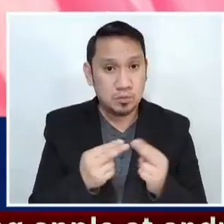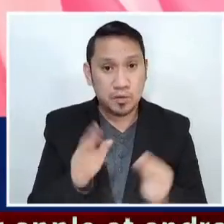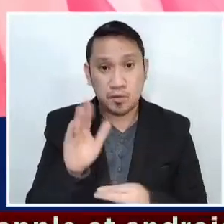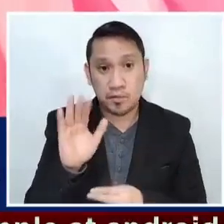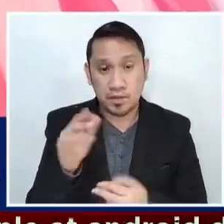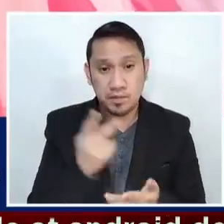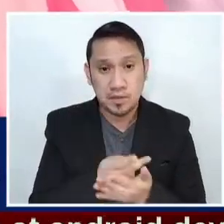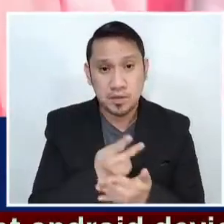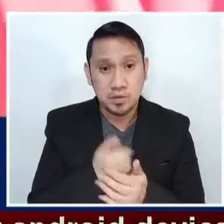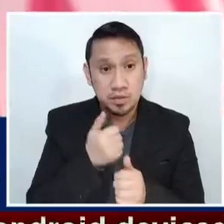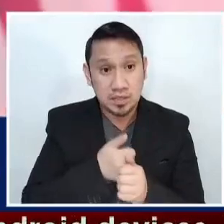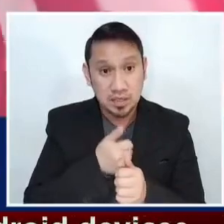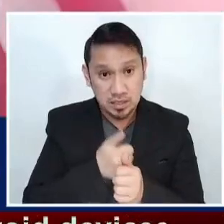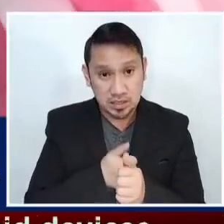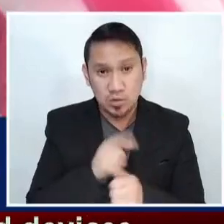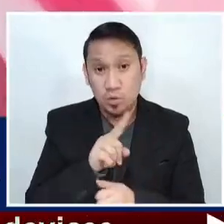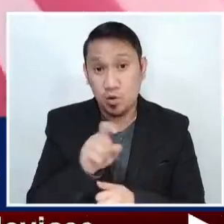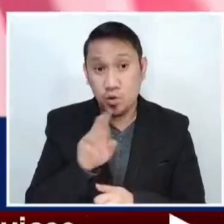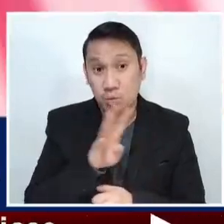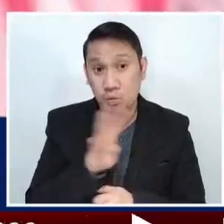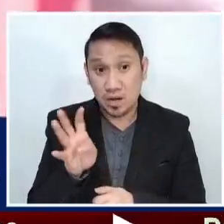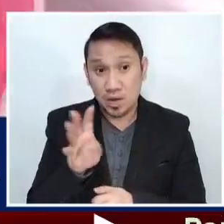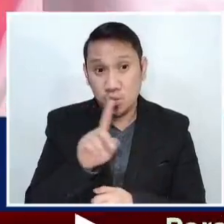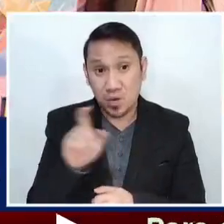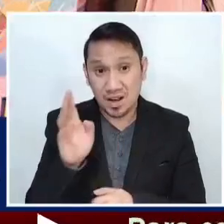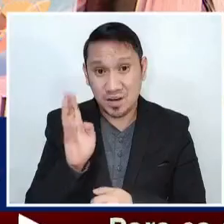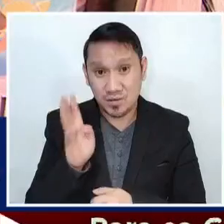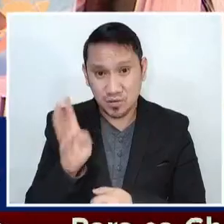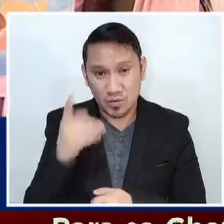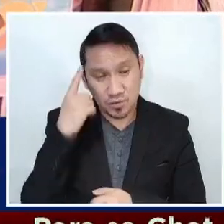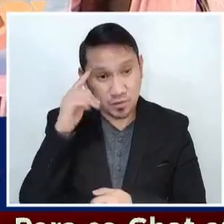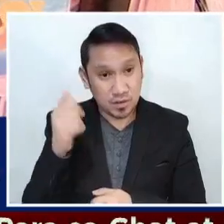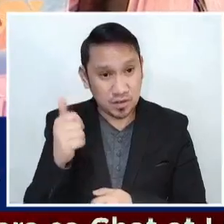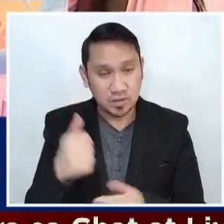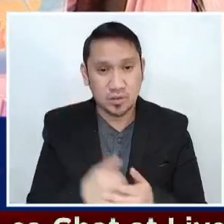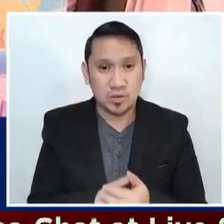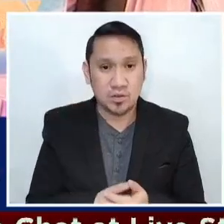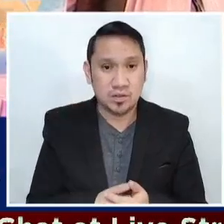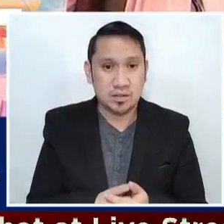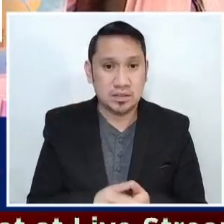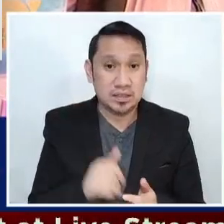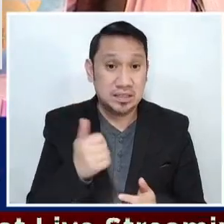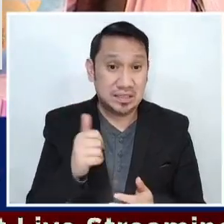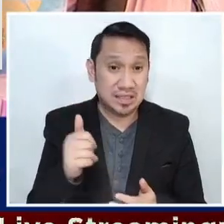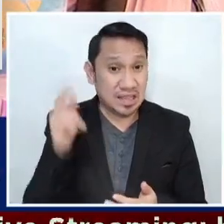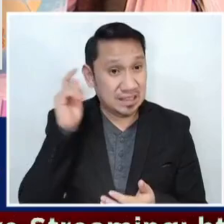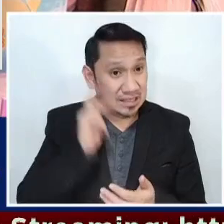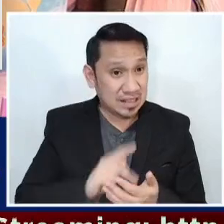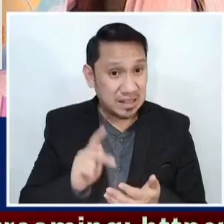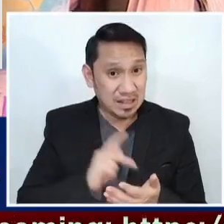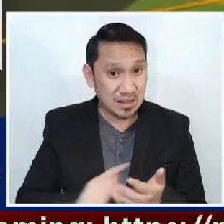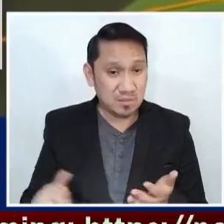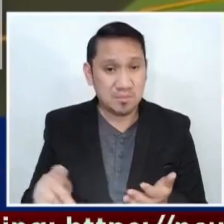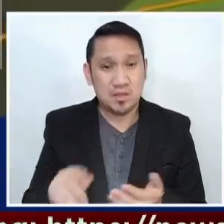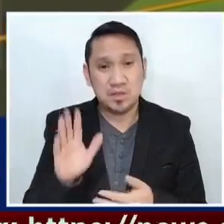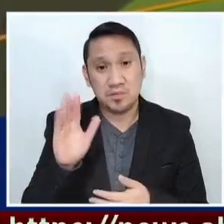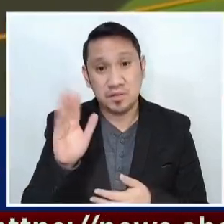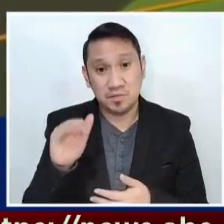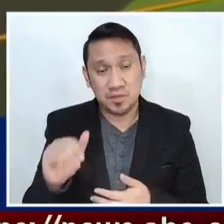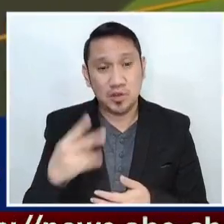piraso o 140 pesos ang isang pack ng 10. 10 piso ang lapis, 15 pesos ang dalawang